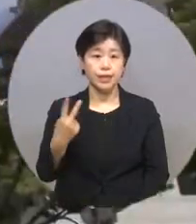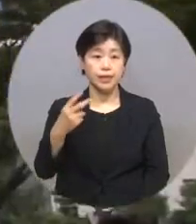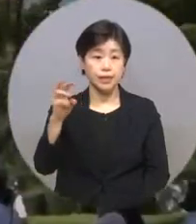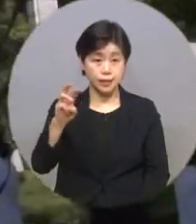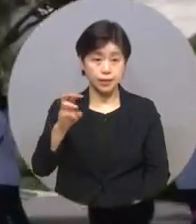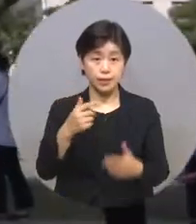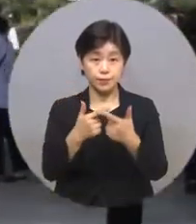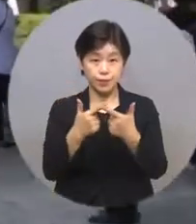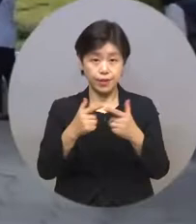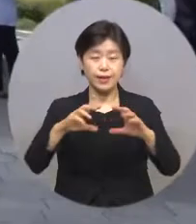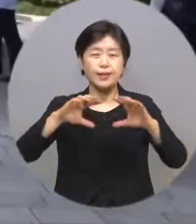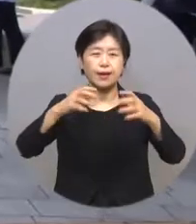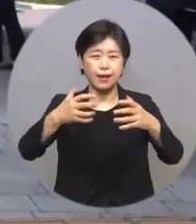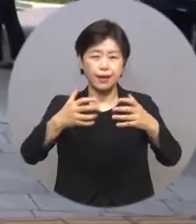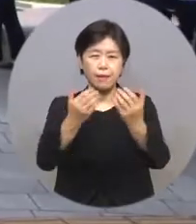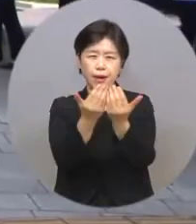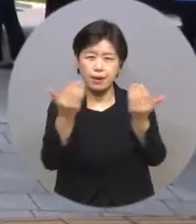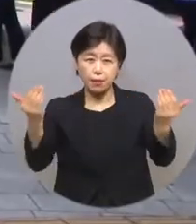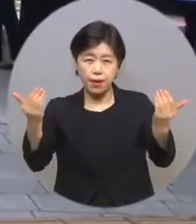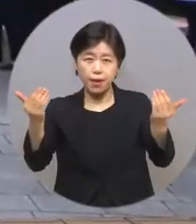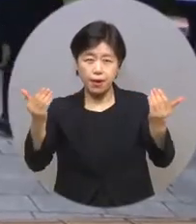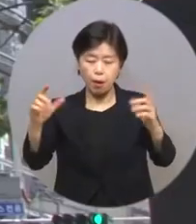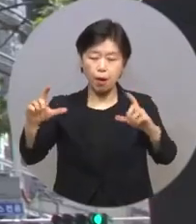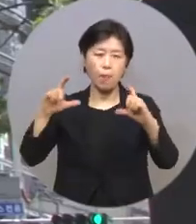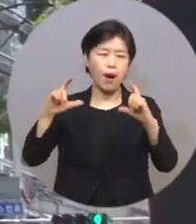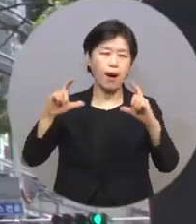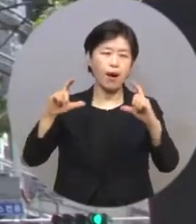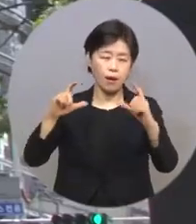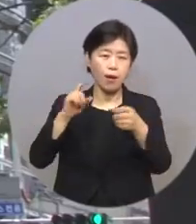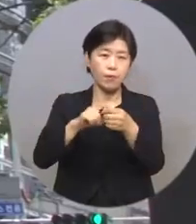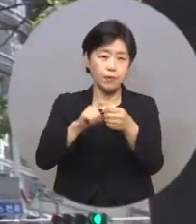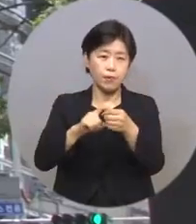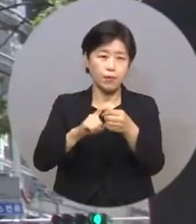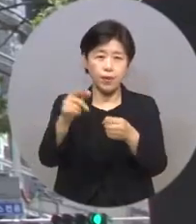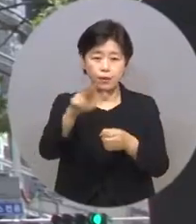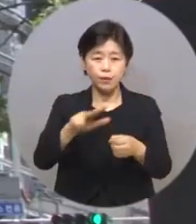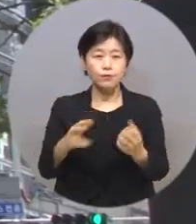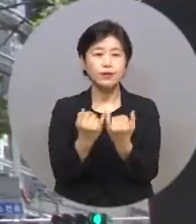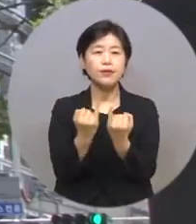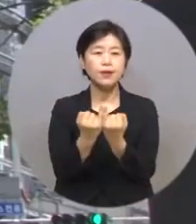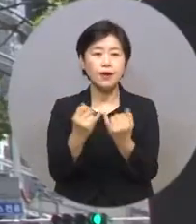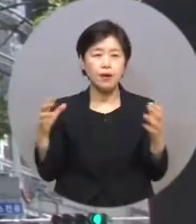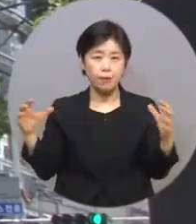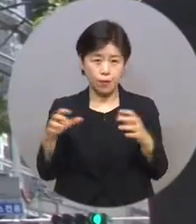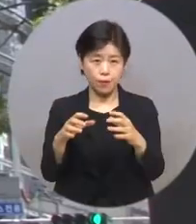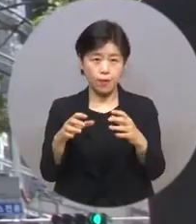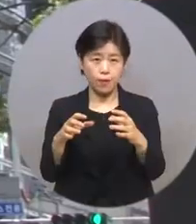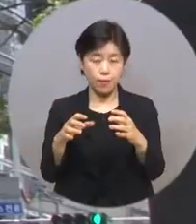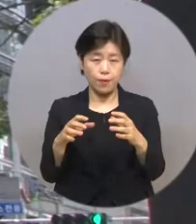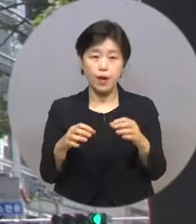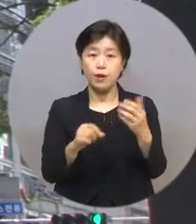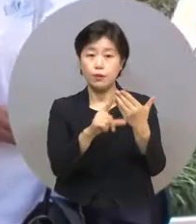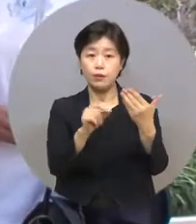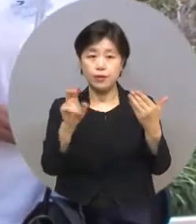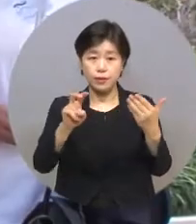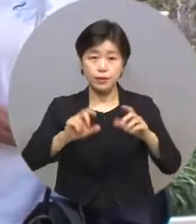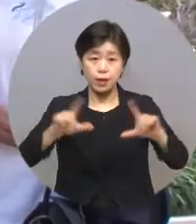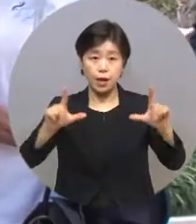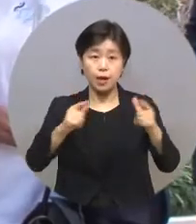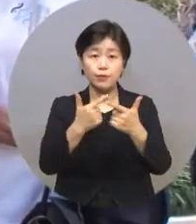2030 부산세계박람회 유치히 범여성 추진 협의회 출범식이 지난 20일 부산시청 앞 시민광장에서 열렸습니다